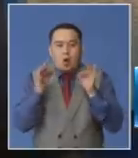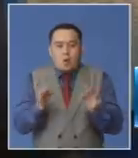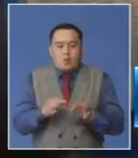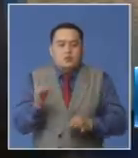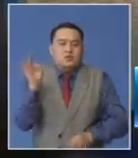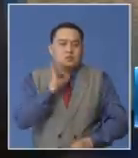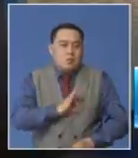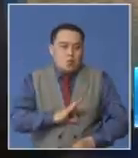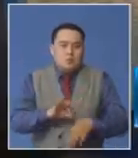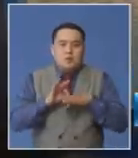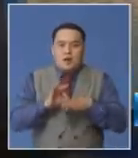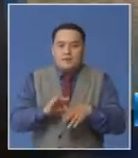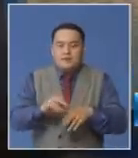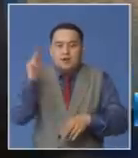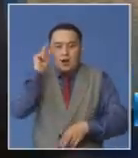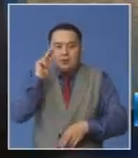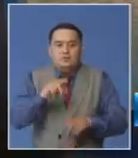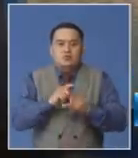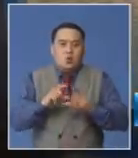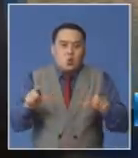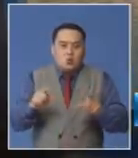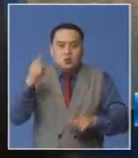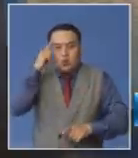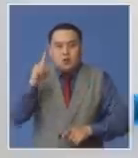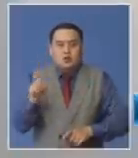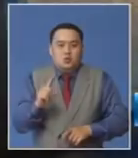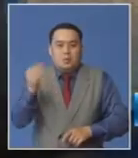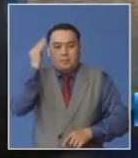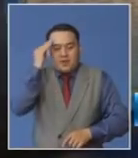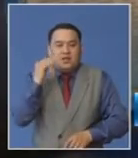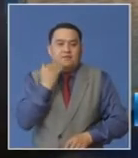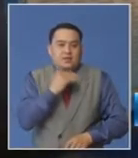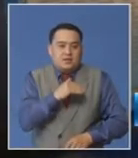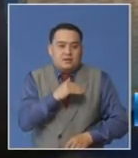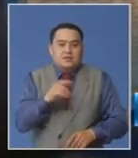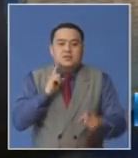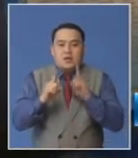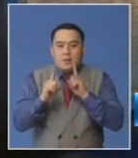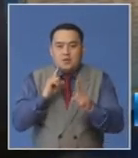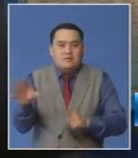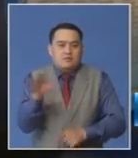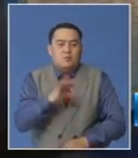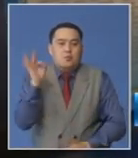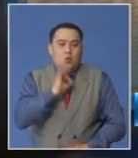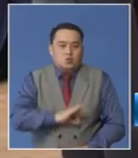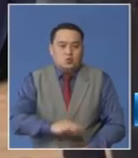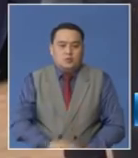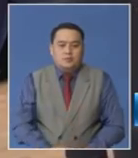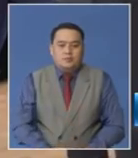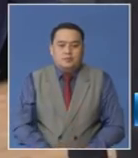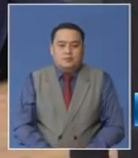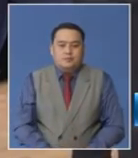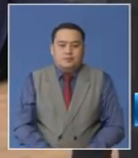будем использовать при проведении занятий у себя в школах думаю что этот метод эффективен семинар пошел всем нам на пользу